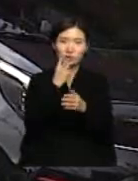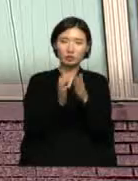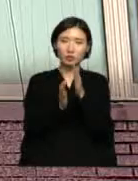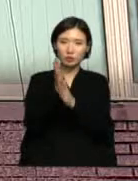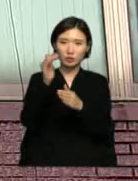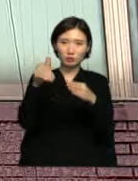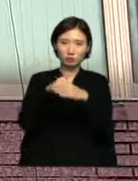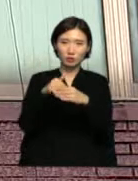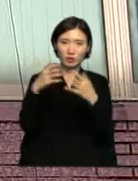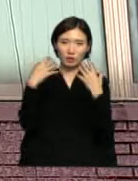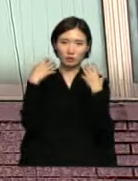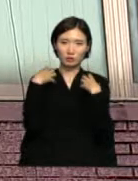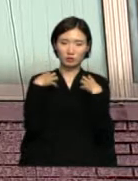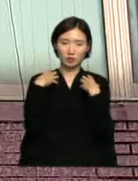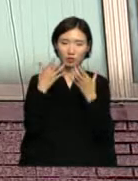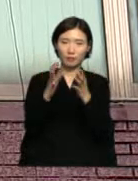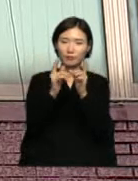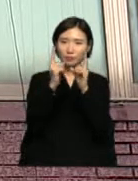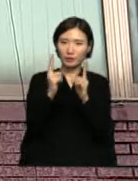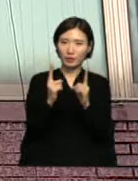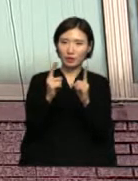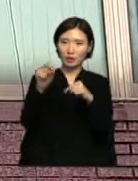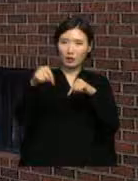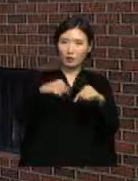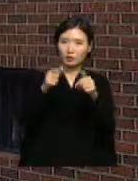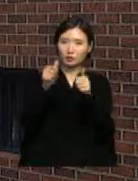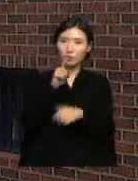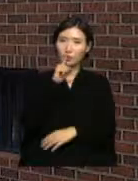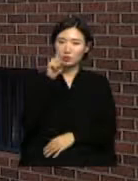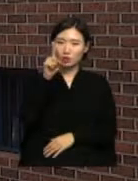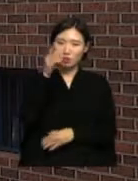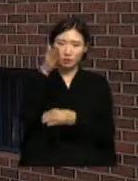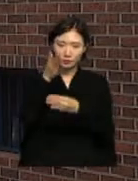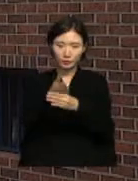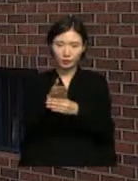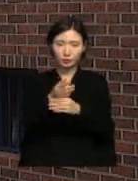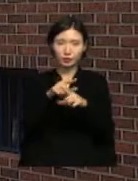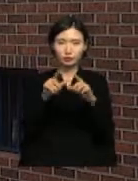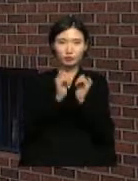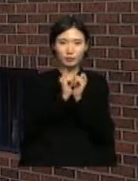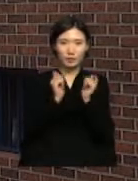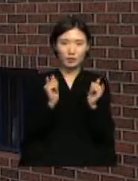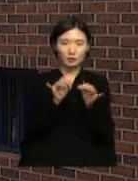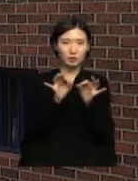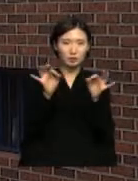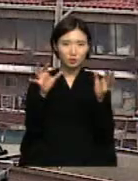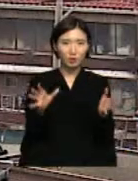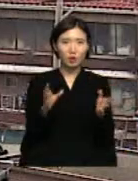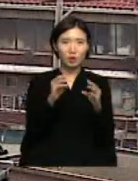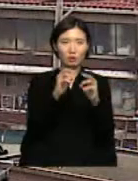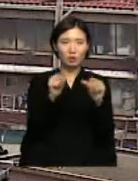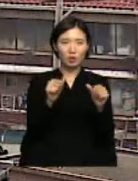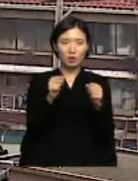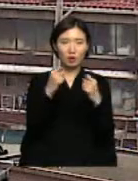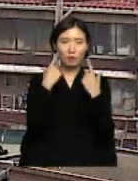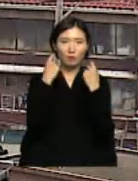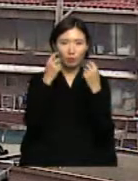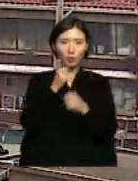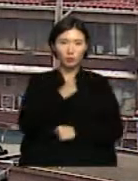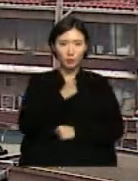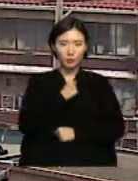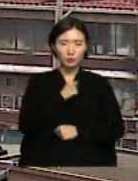서울시와 문화재청을 상대로 행정소송을 낸 것입니다. 주민들은 그동안 토지가 보존지역에